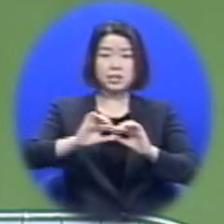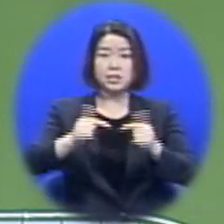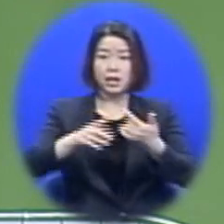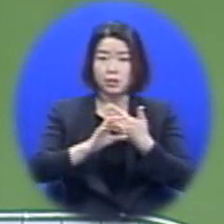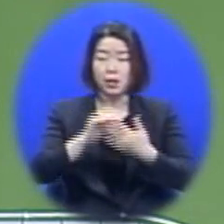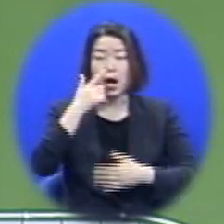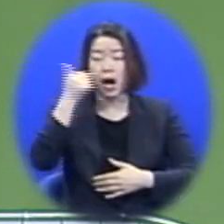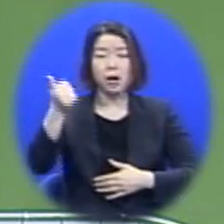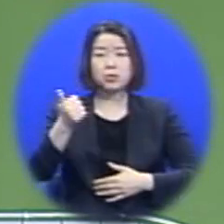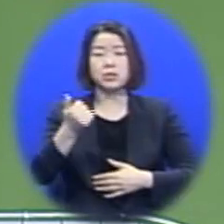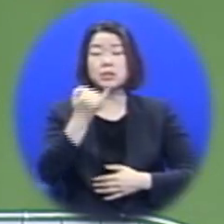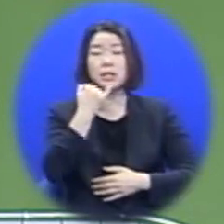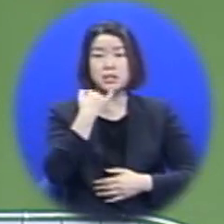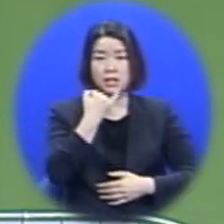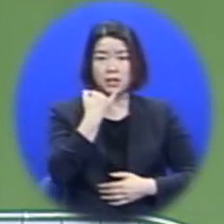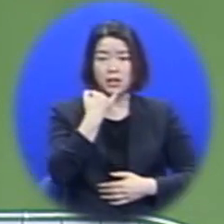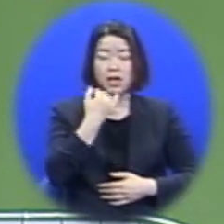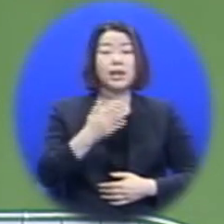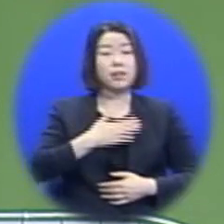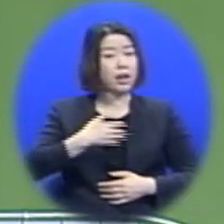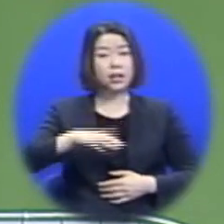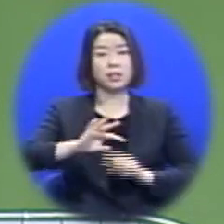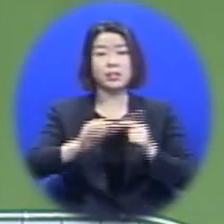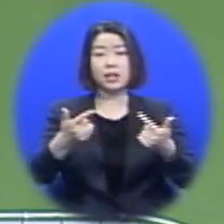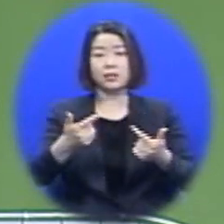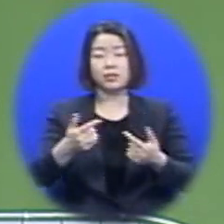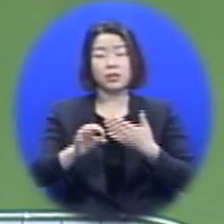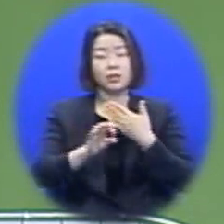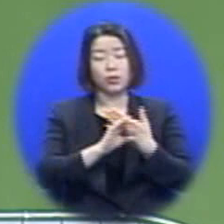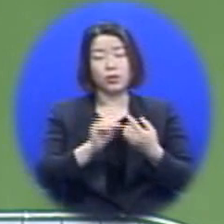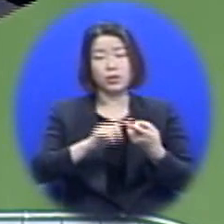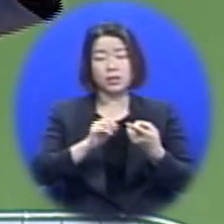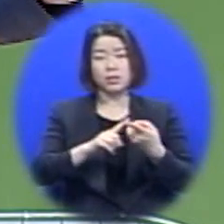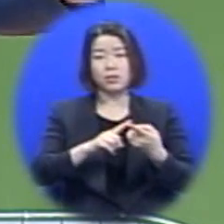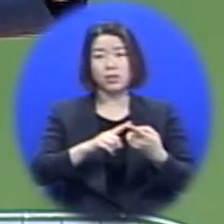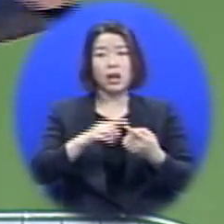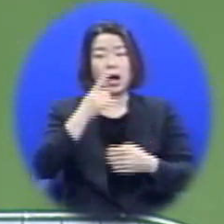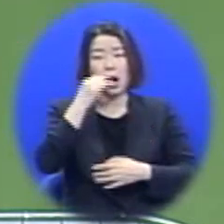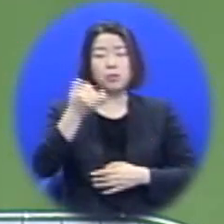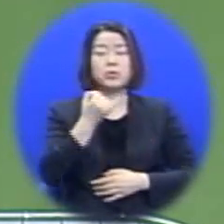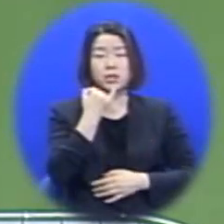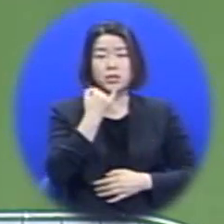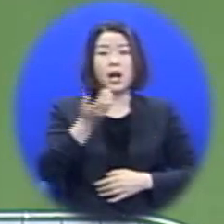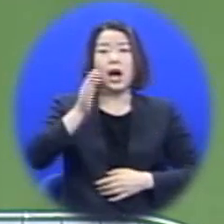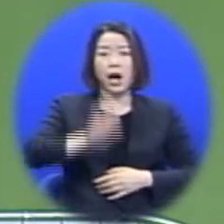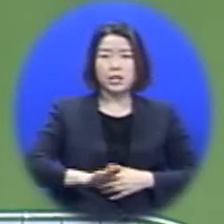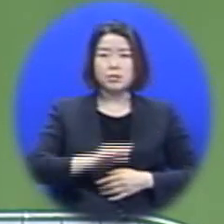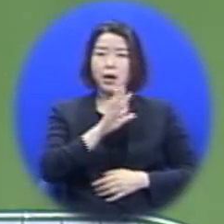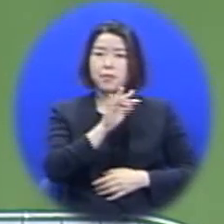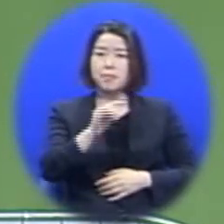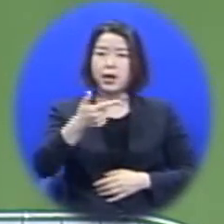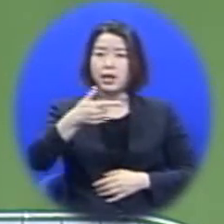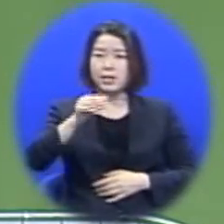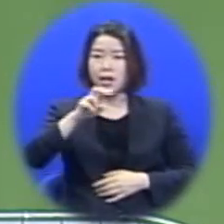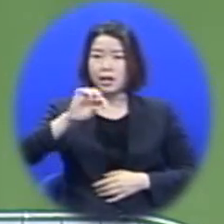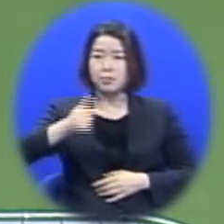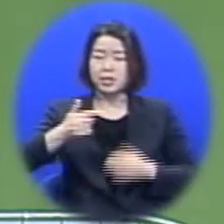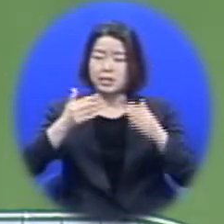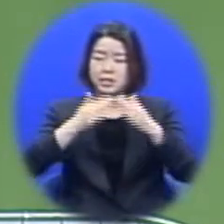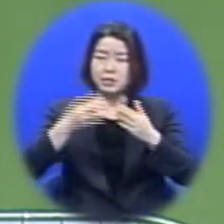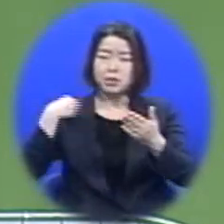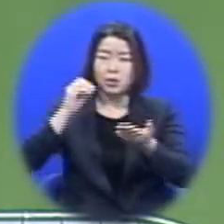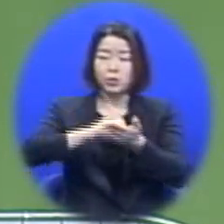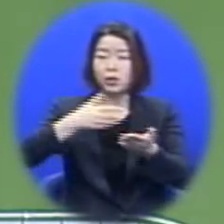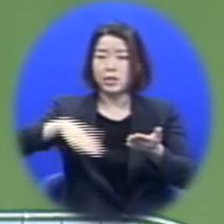아버지가 별로 말 안 한다. 내가 안 가는 건. 근데 이 베냐민이 안 가면 우리 아버지 죽는다. 그거는